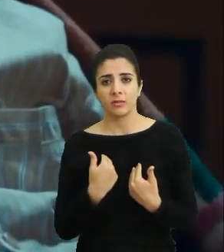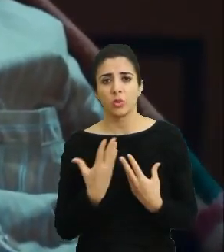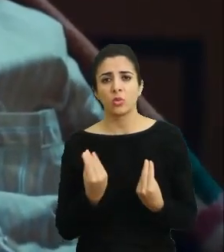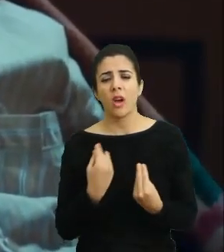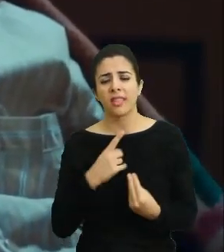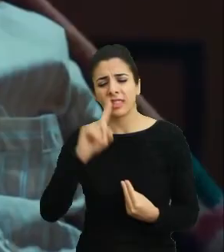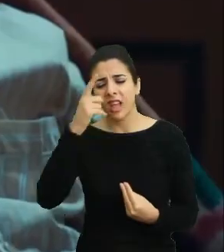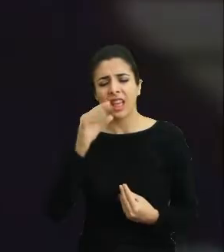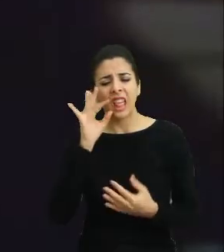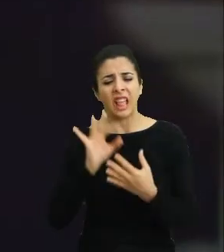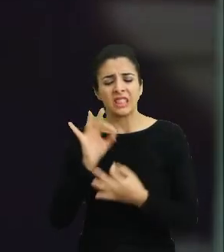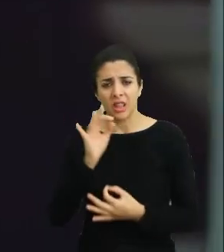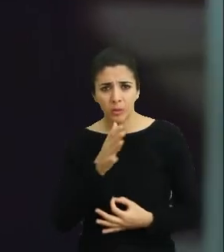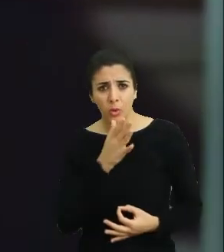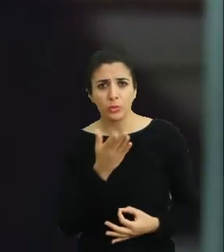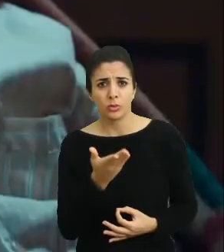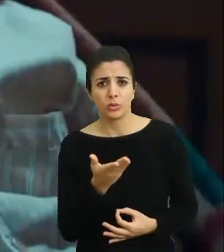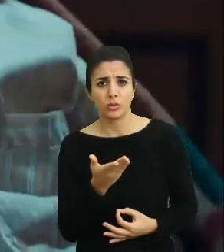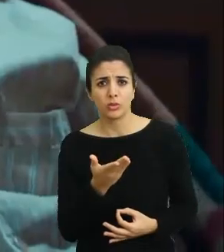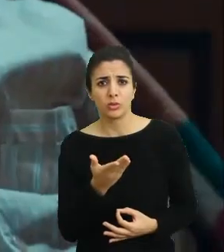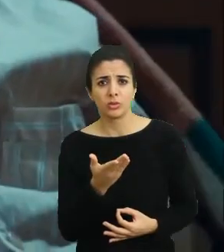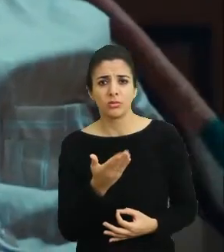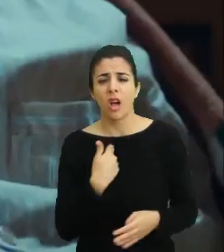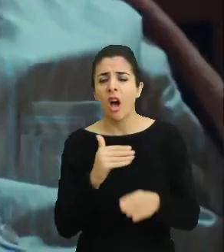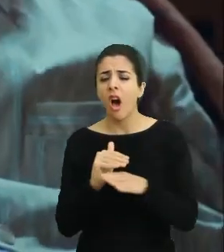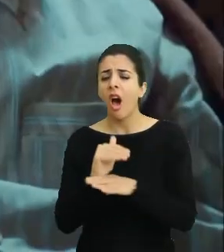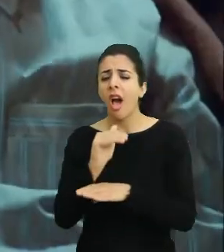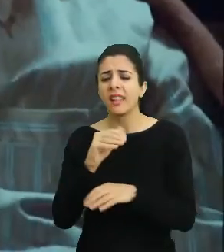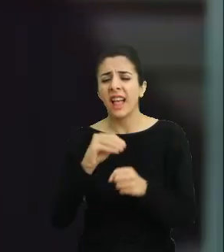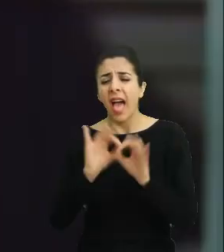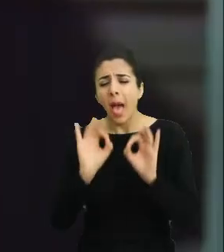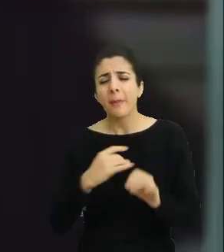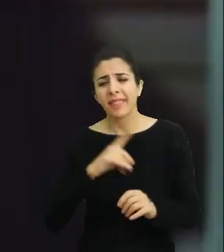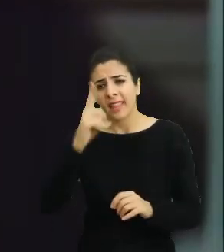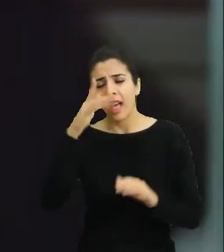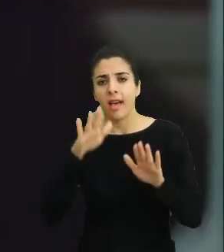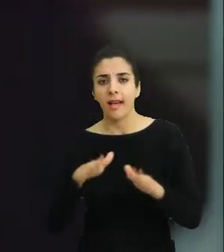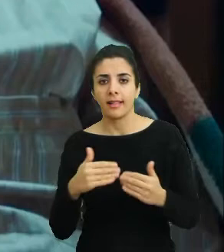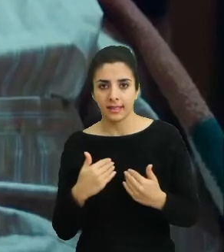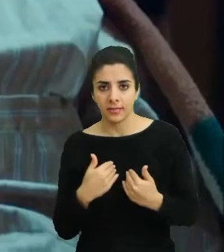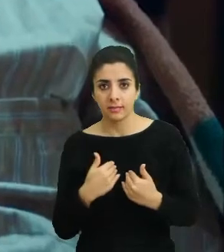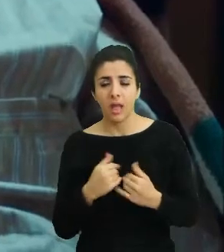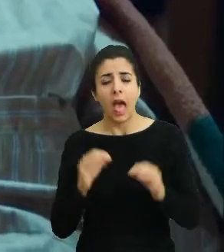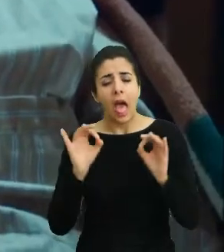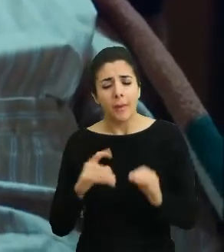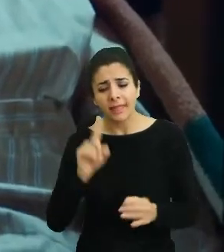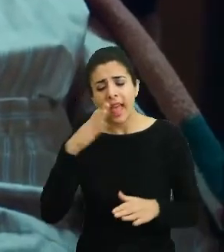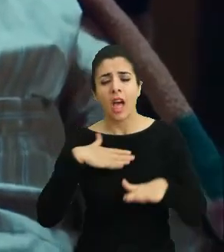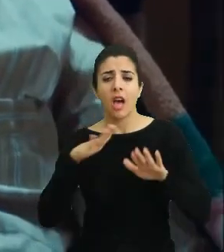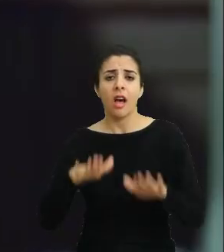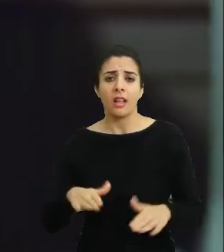çok yalnız bir insanım biliyor musun? Ramazan başıyla onayladı. Hayatta hep yalnız oldum. Hep yalnız